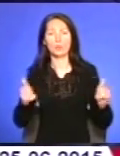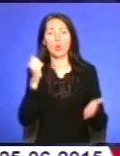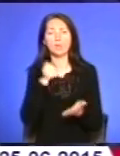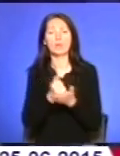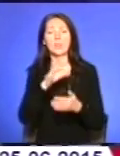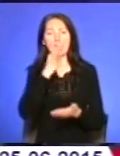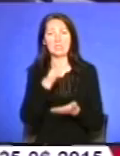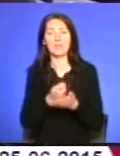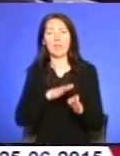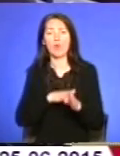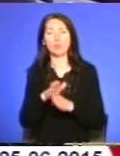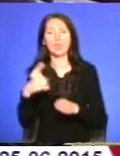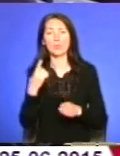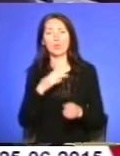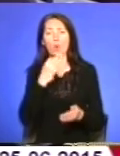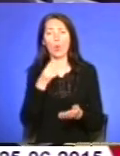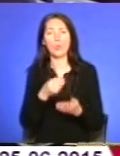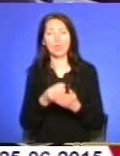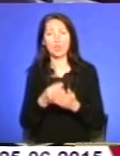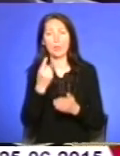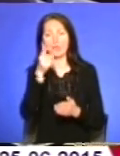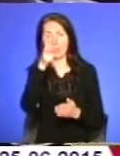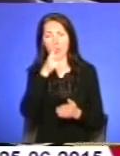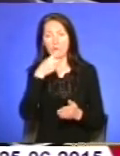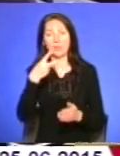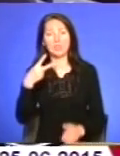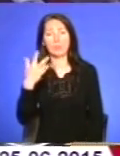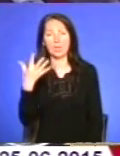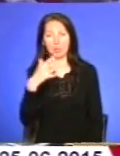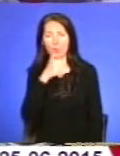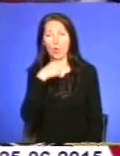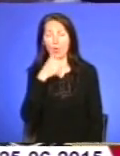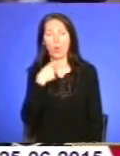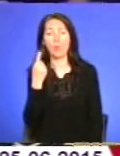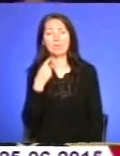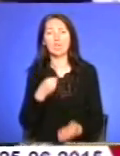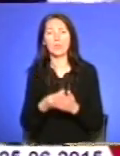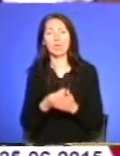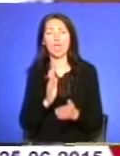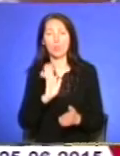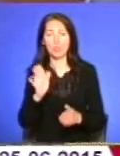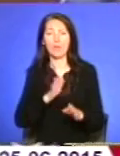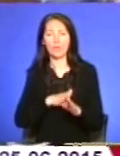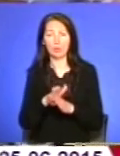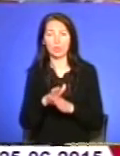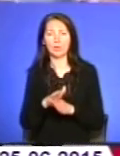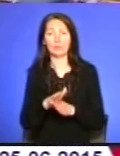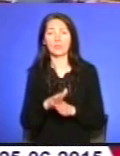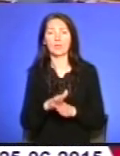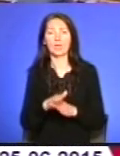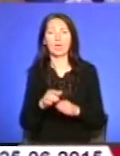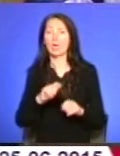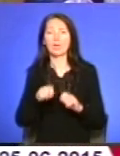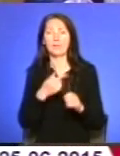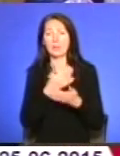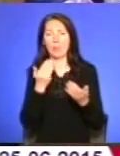про виконання обласного бюджету за перший квартал 2015 року. Обласний бюджет буде виконаний. Зривів немає,